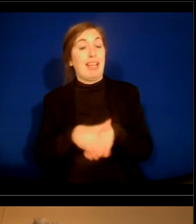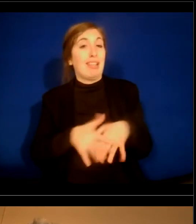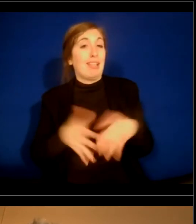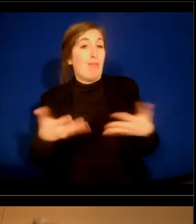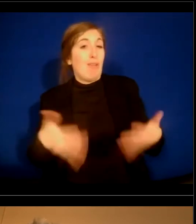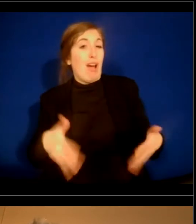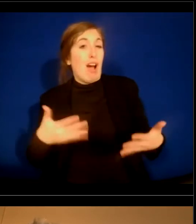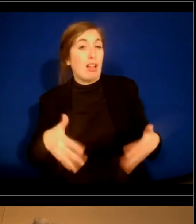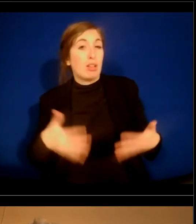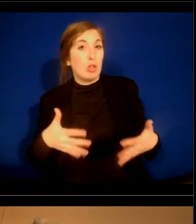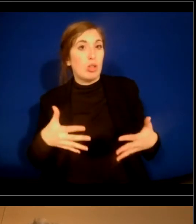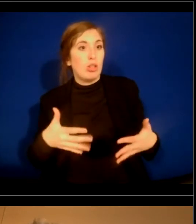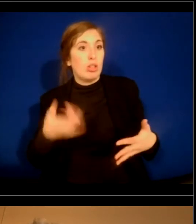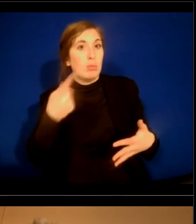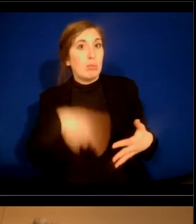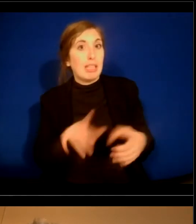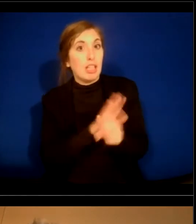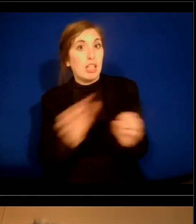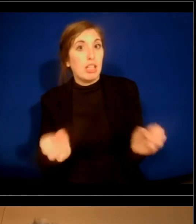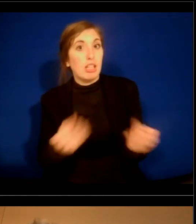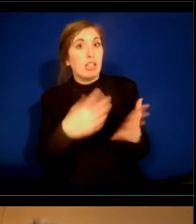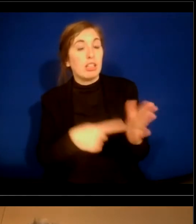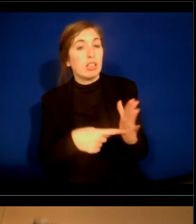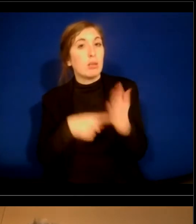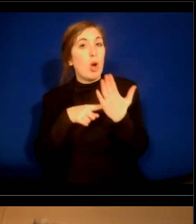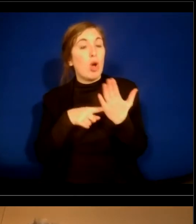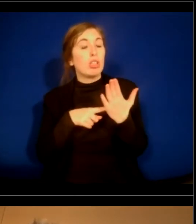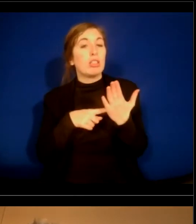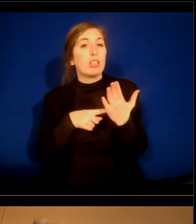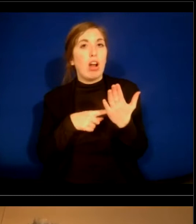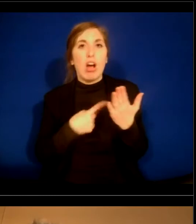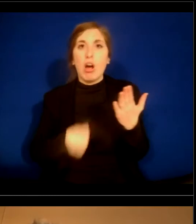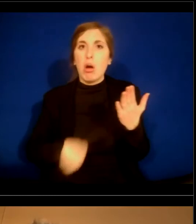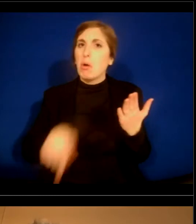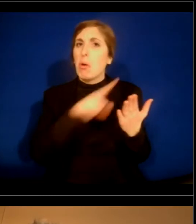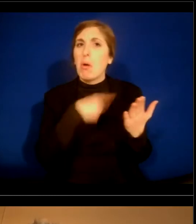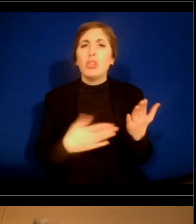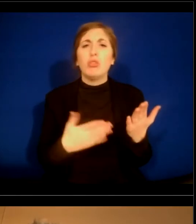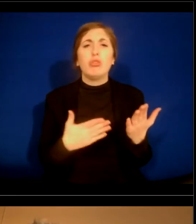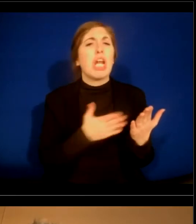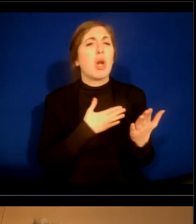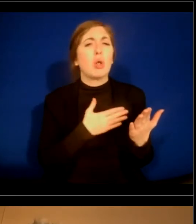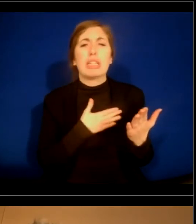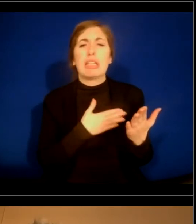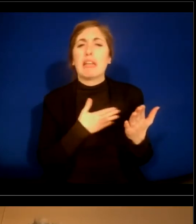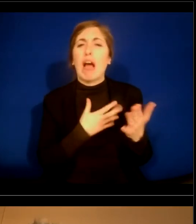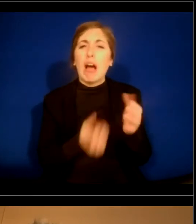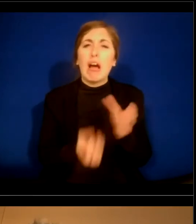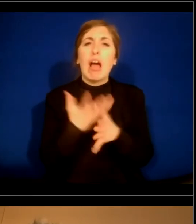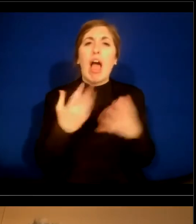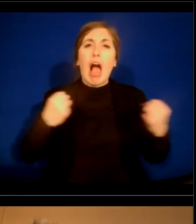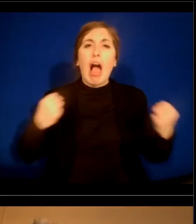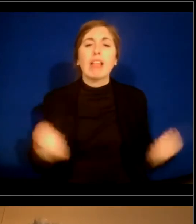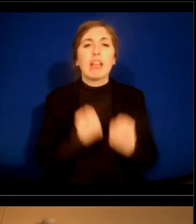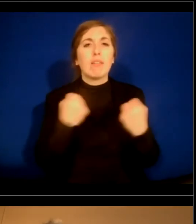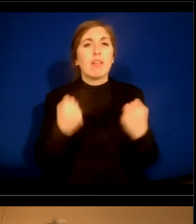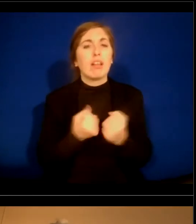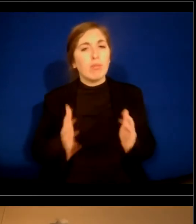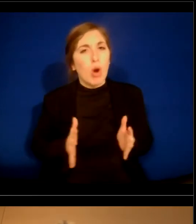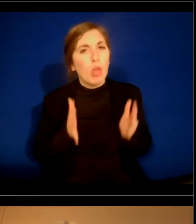ci siamo offerti anche con grande generosità per fare delle attività di